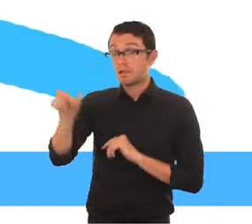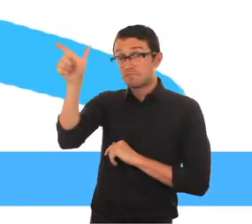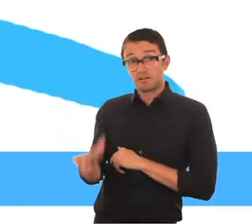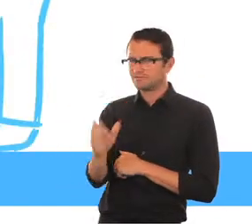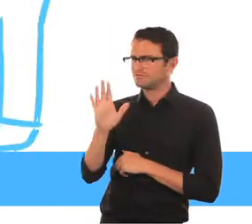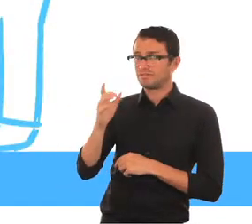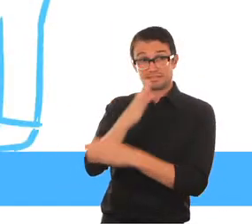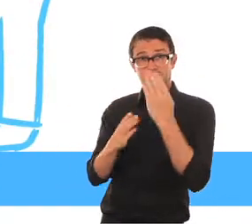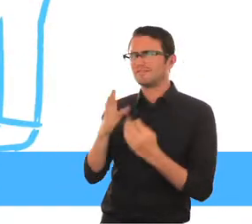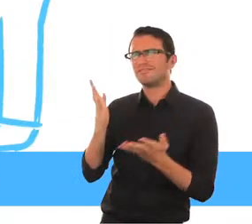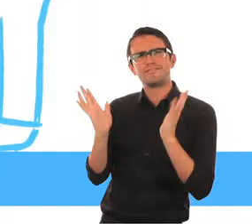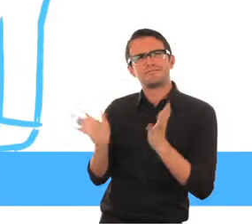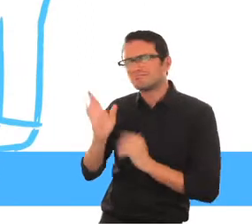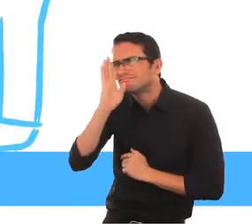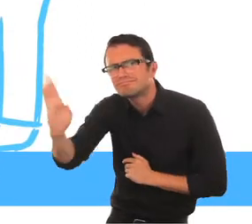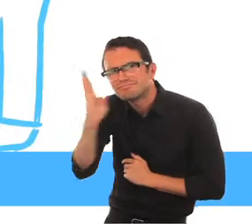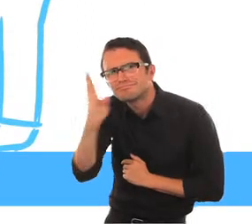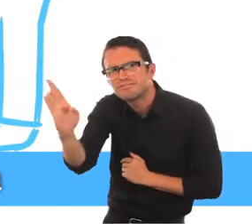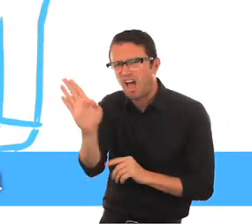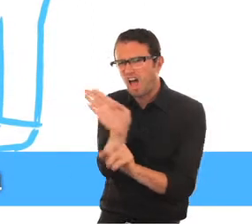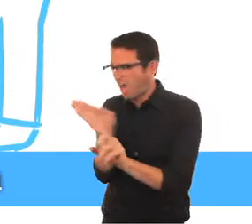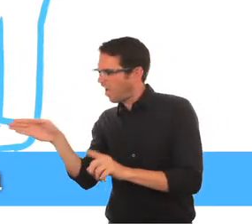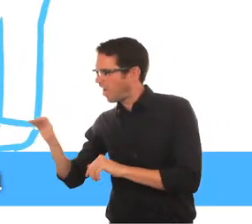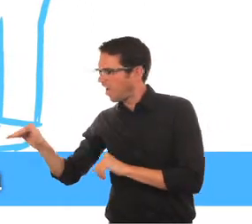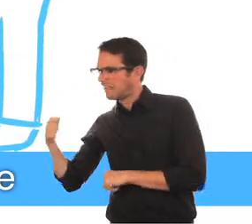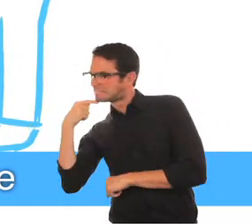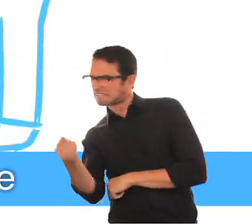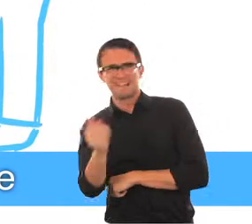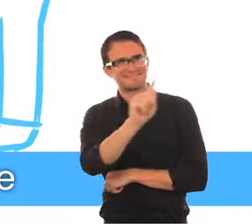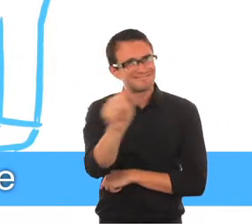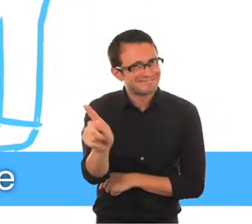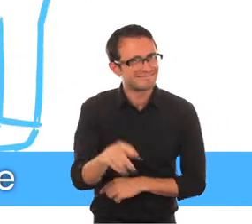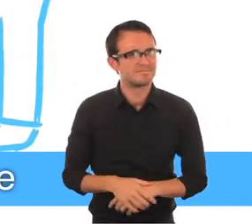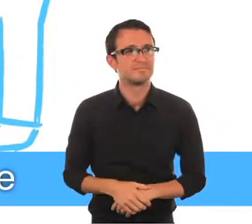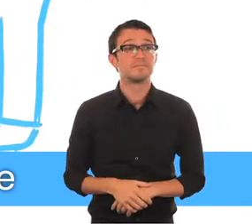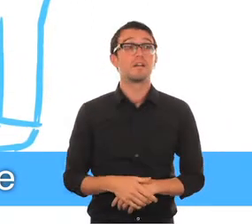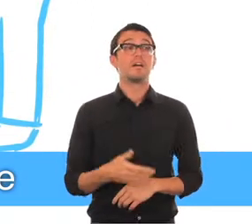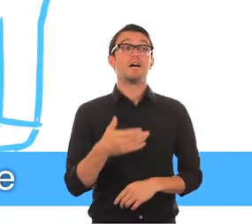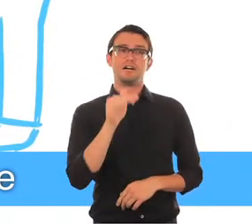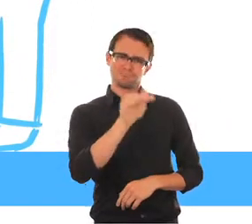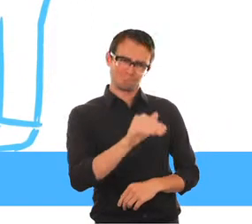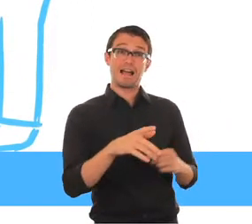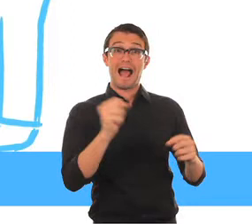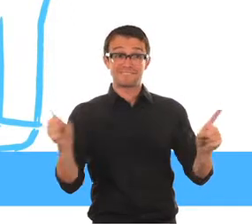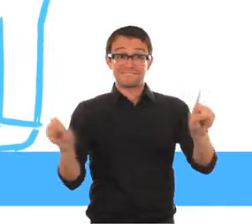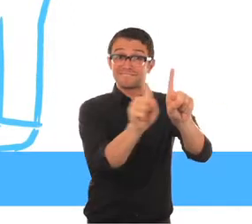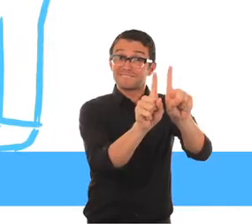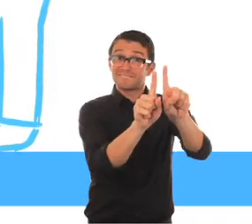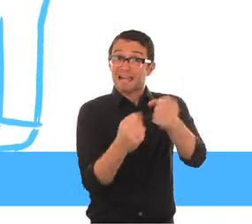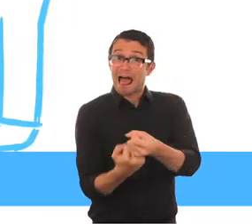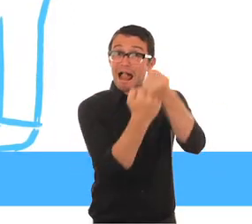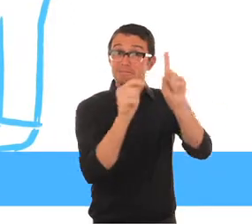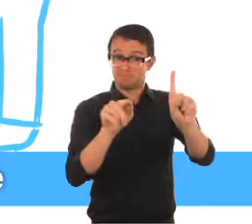handicapée, si la personne est accompagnée par un parent ou une aide personnelle, adressez-vous directement à elle et non pas au-dessus de sa tête à une autre personne dans la